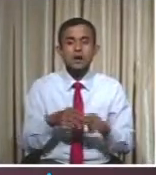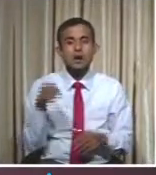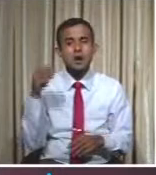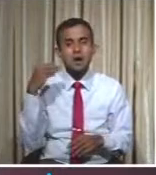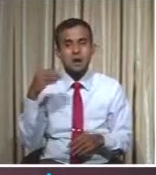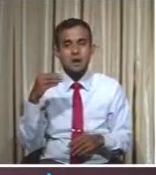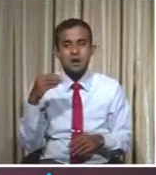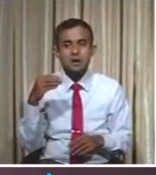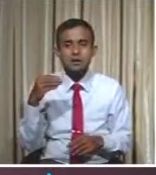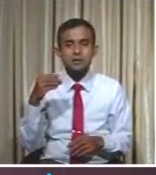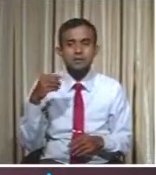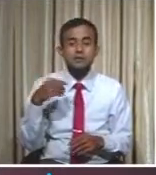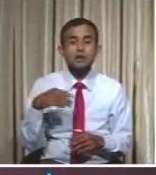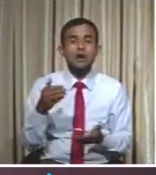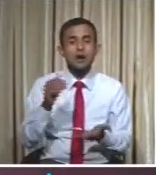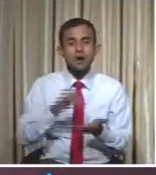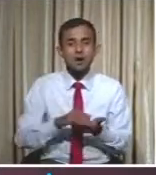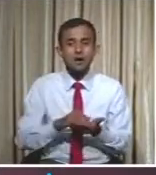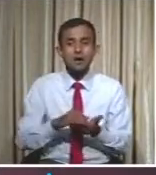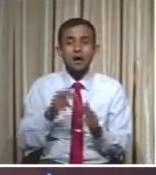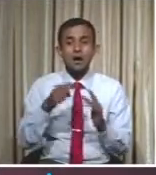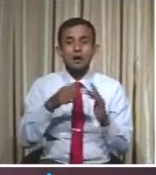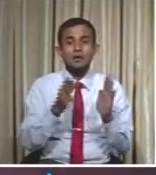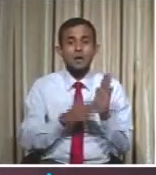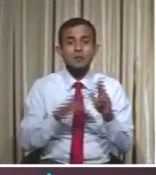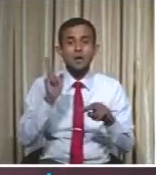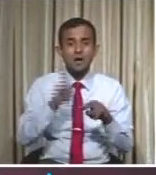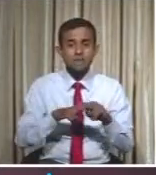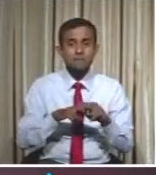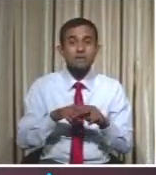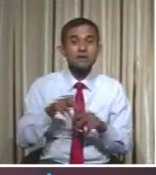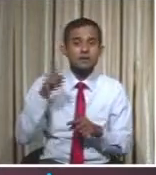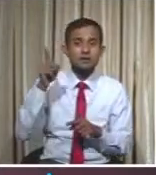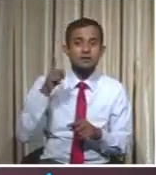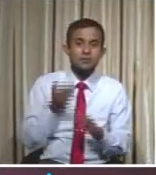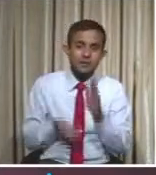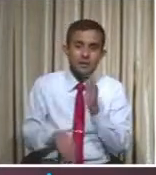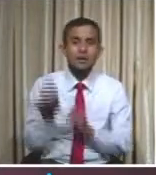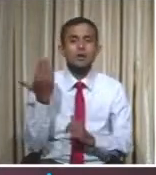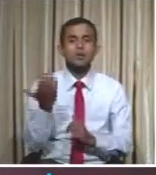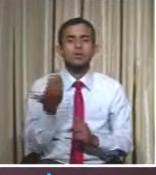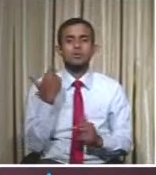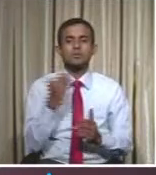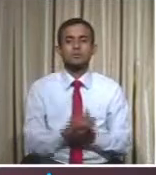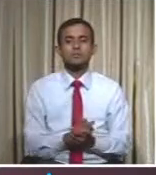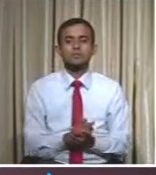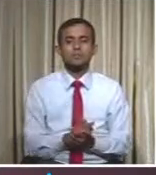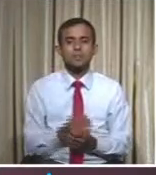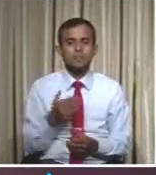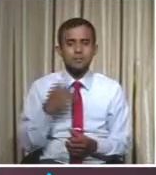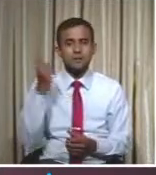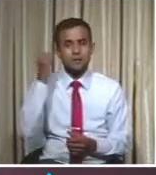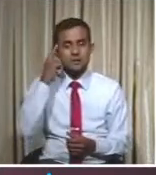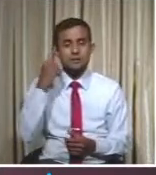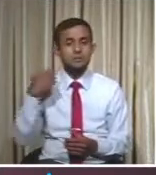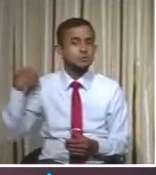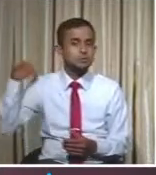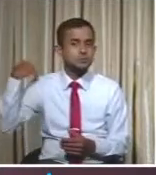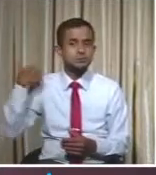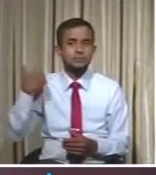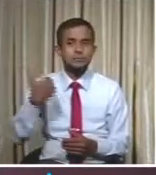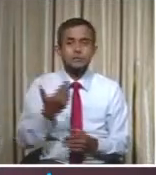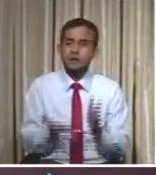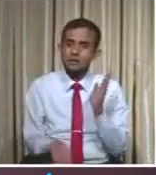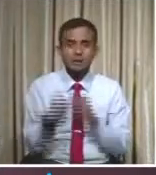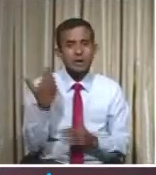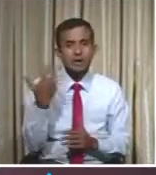හරහා නැවත IMF ආයතන වගේ දේවල් වලට යා යුතුයි කියලා. දැන් අපි දන්නවා මෙතෙක් කල් එහෙම